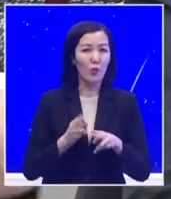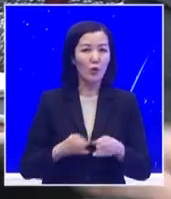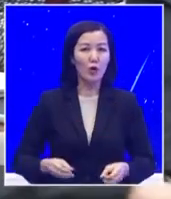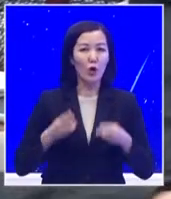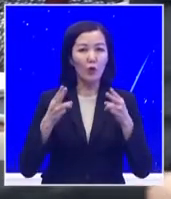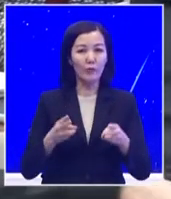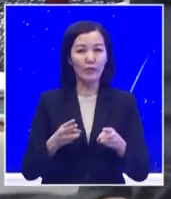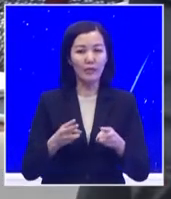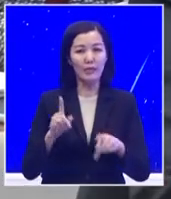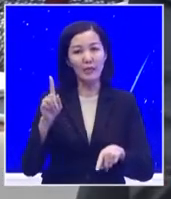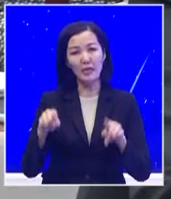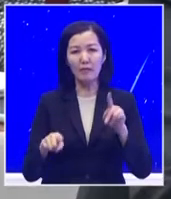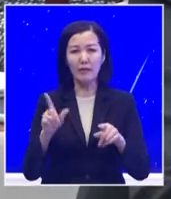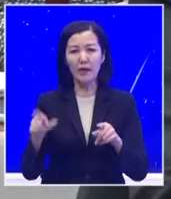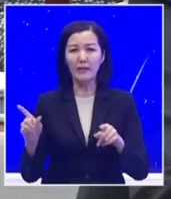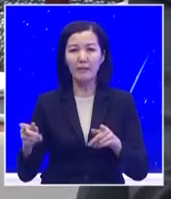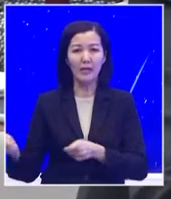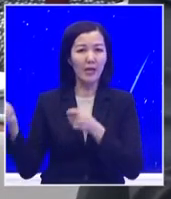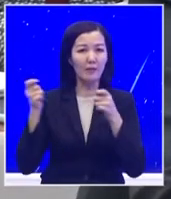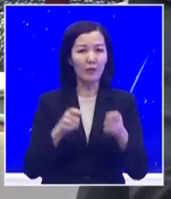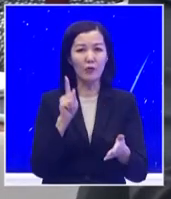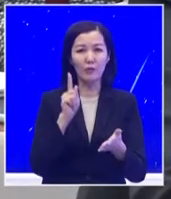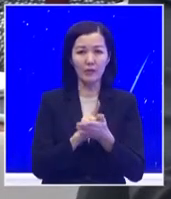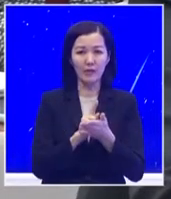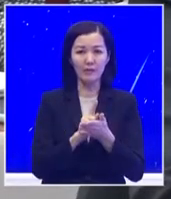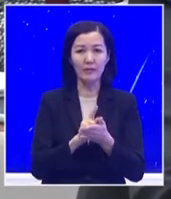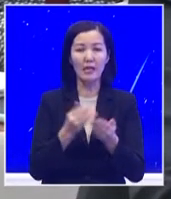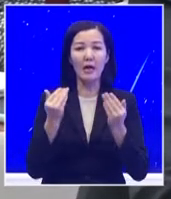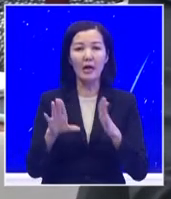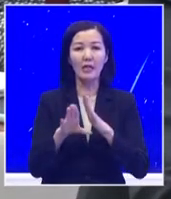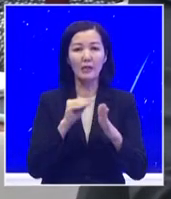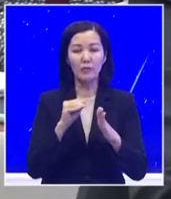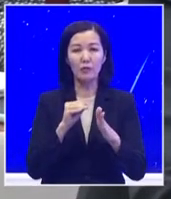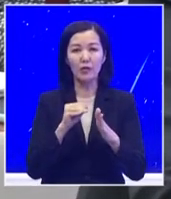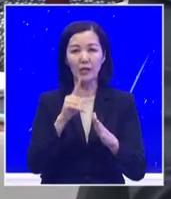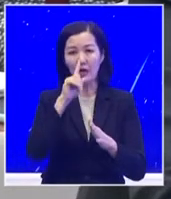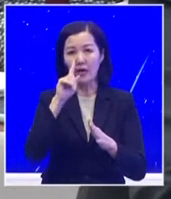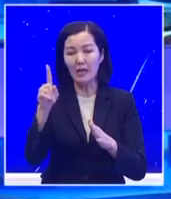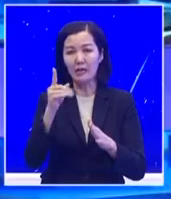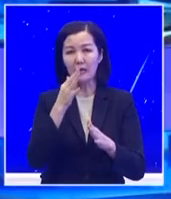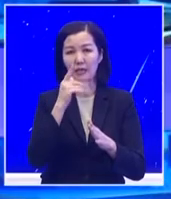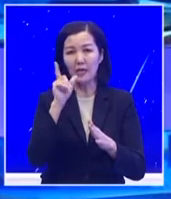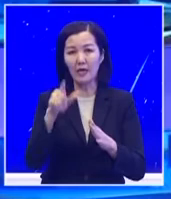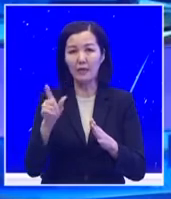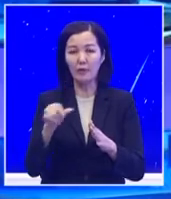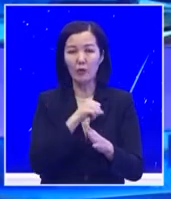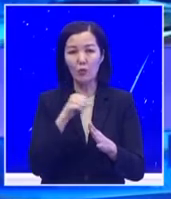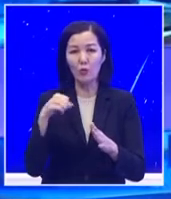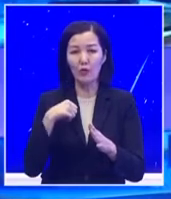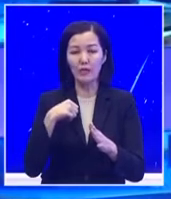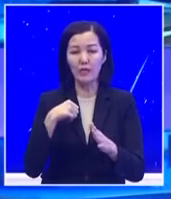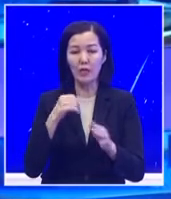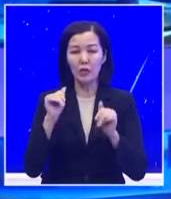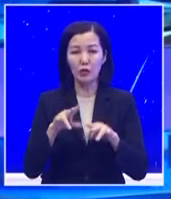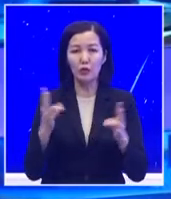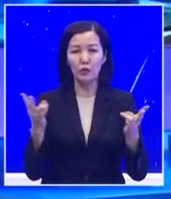санаса, кей жерлестеріміз оларды алып келуге міндеттіміз деп есептейді. Ал депутаттар шеттегі адам келу келмейтінін өзі шешуі тиіс